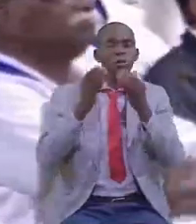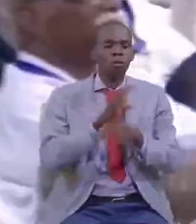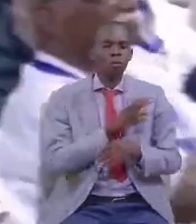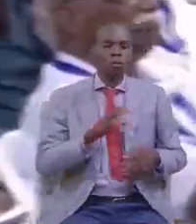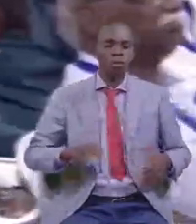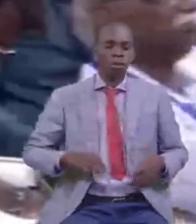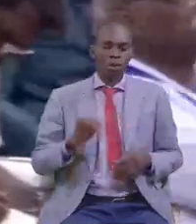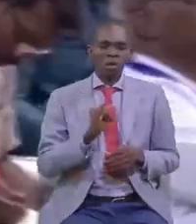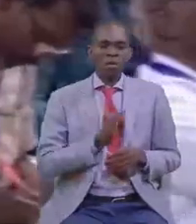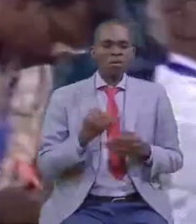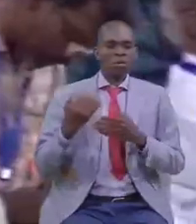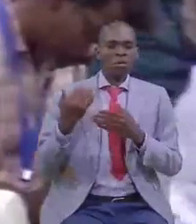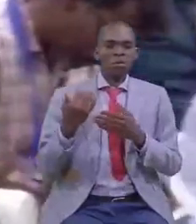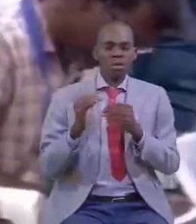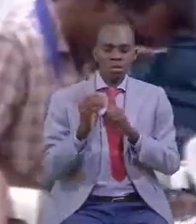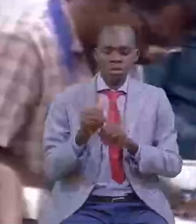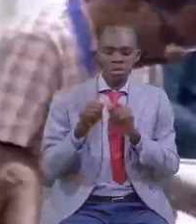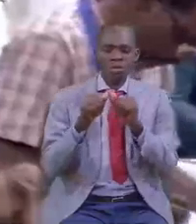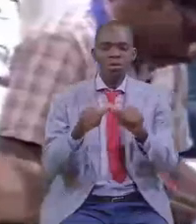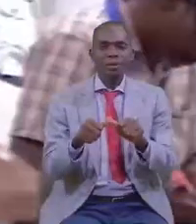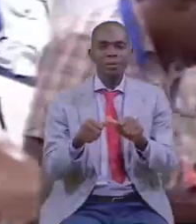Je m'attache.